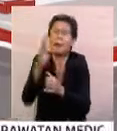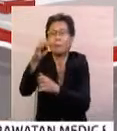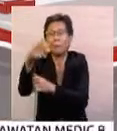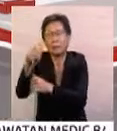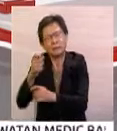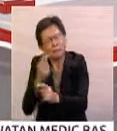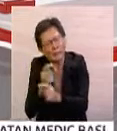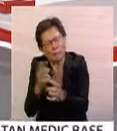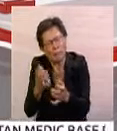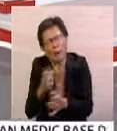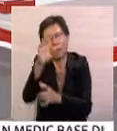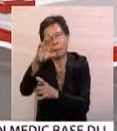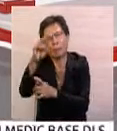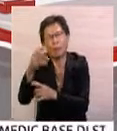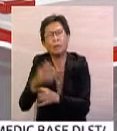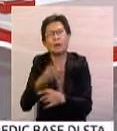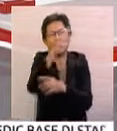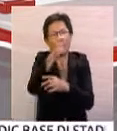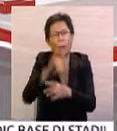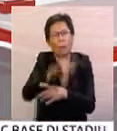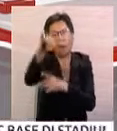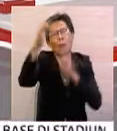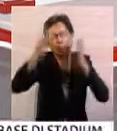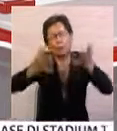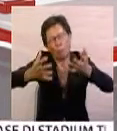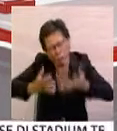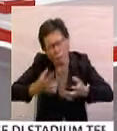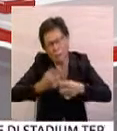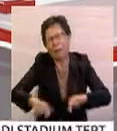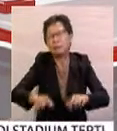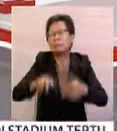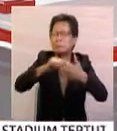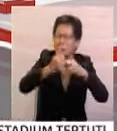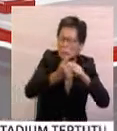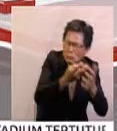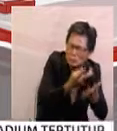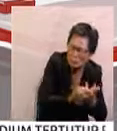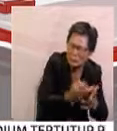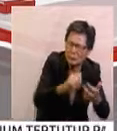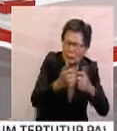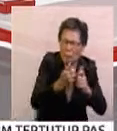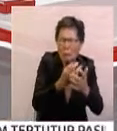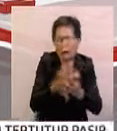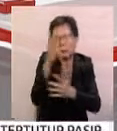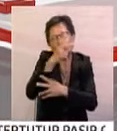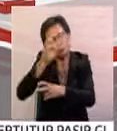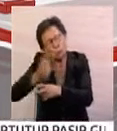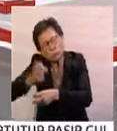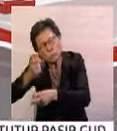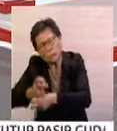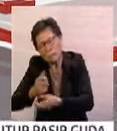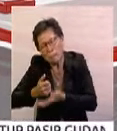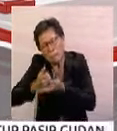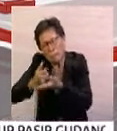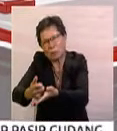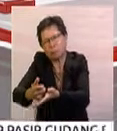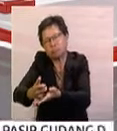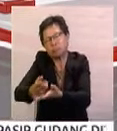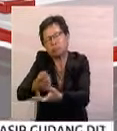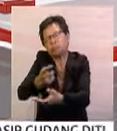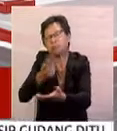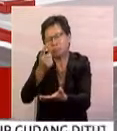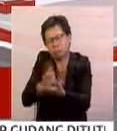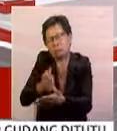Airlines kekal sebagai syarikat penerbangan negara. Namun kekangan keuangan menyebabkan kerajaan sukar untuk membantu